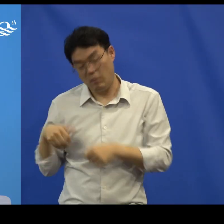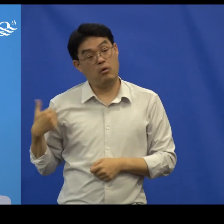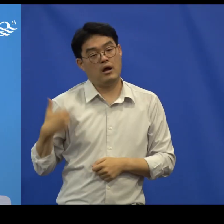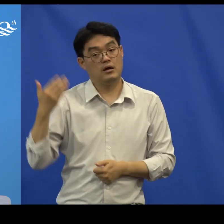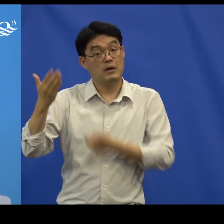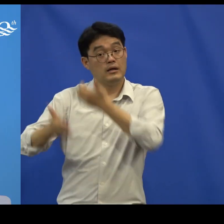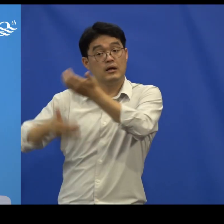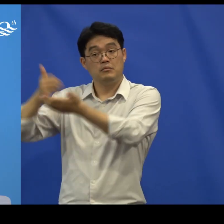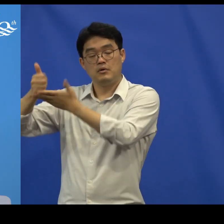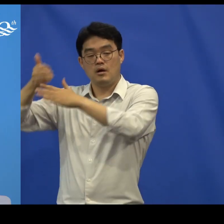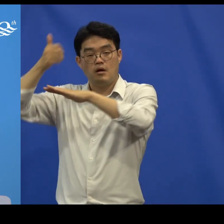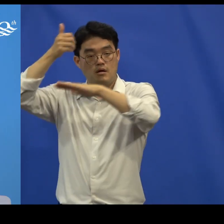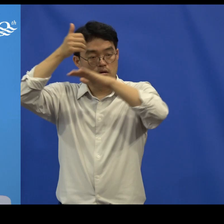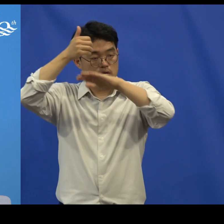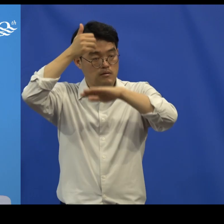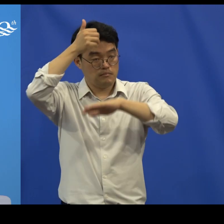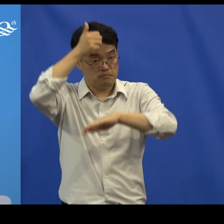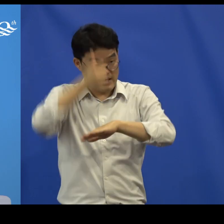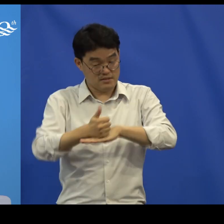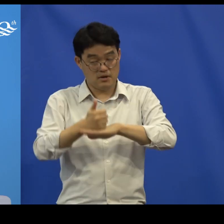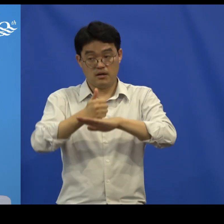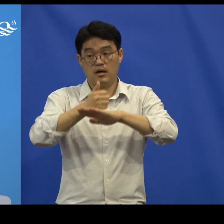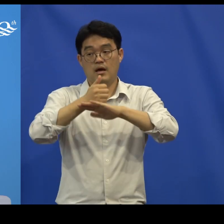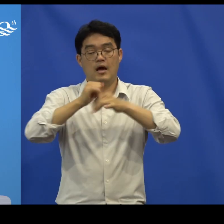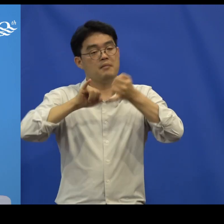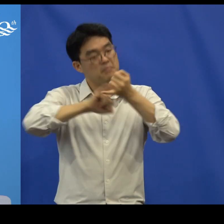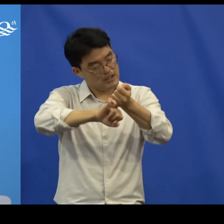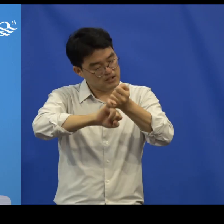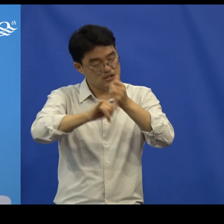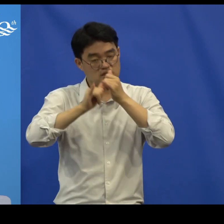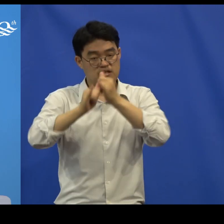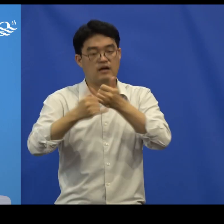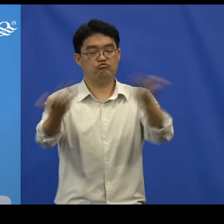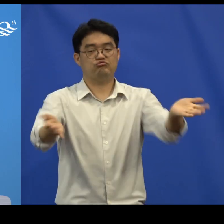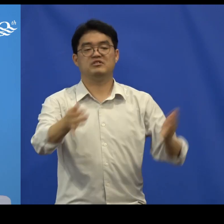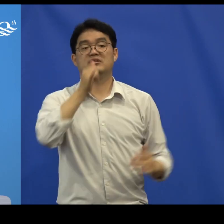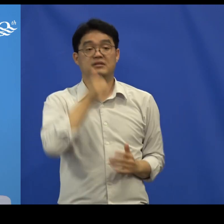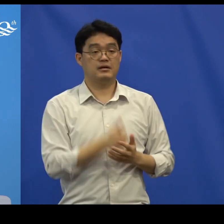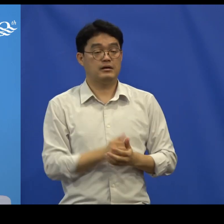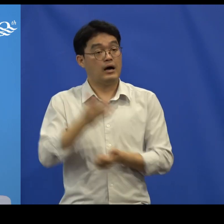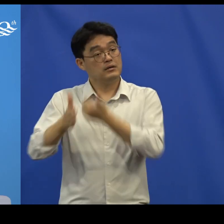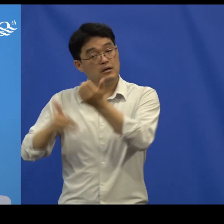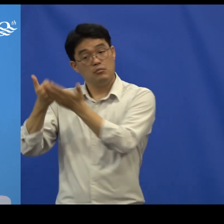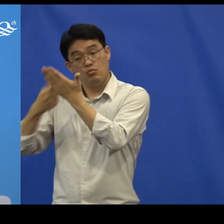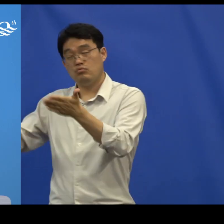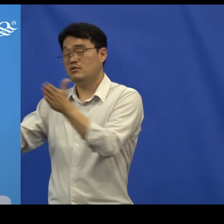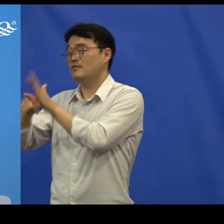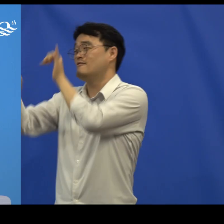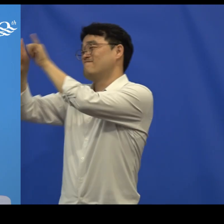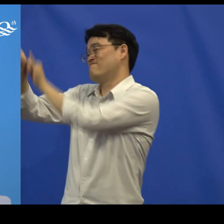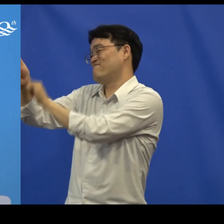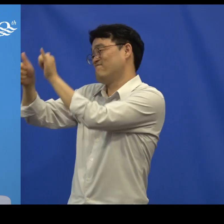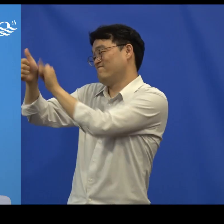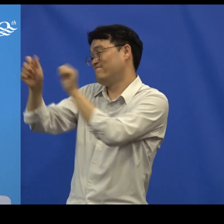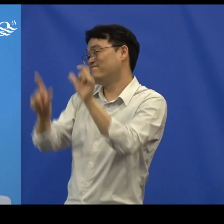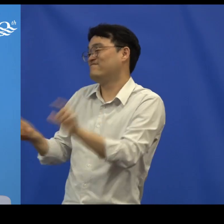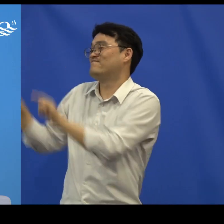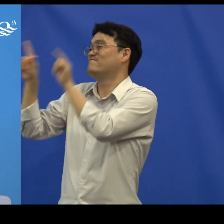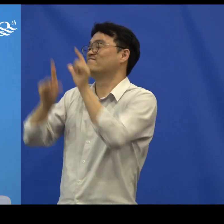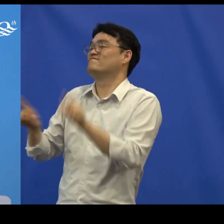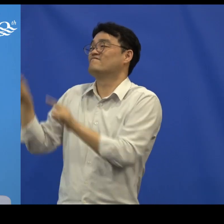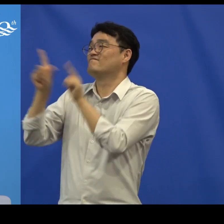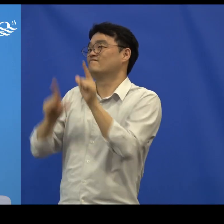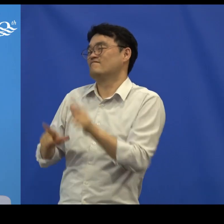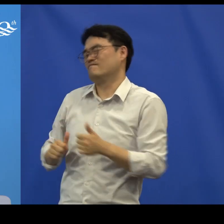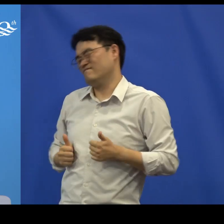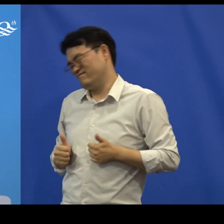오늘 여기 성경이 약속하는 거 상에 있습니다. 그래서 주를 위해 살았던 삶에 대해서 하나님이 판단하실 거잖아요.